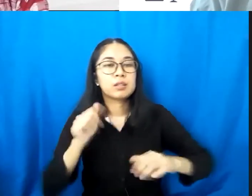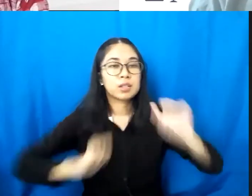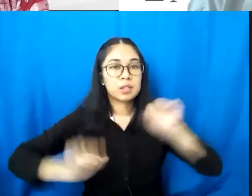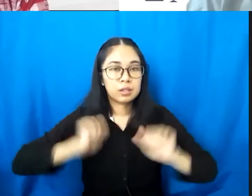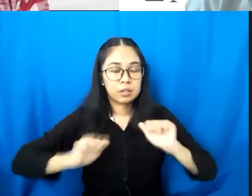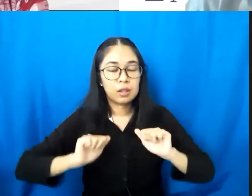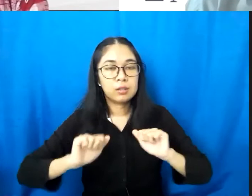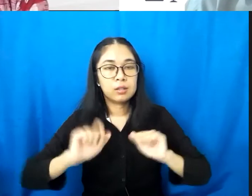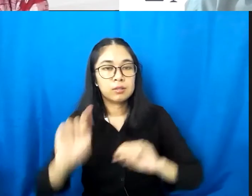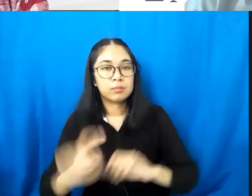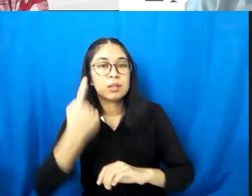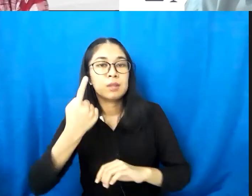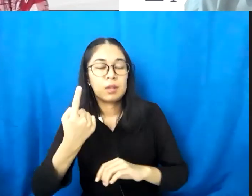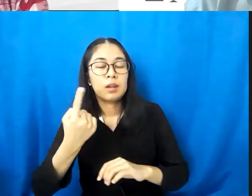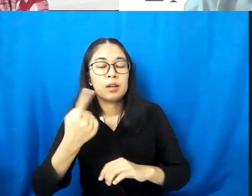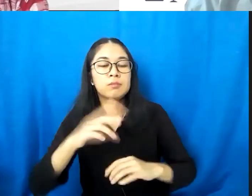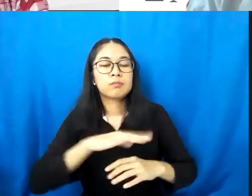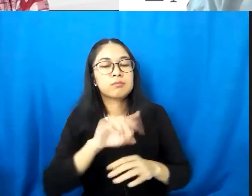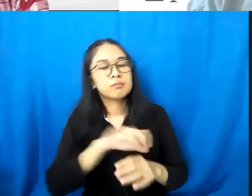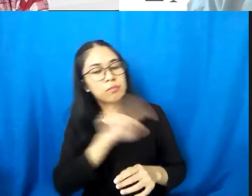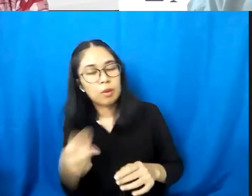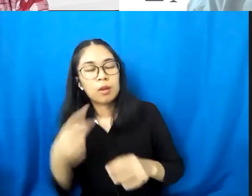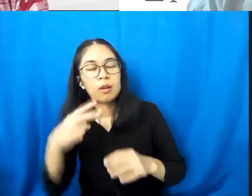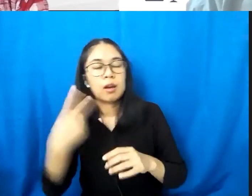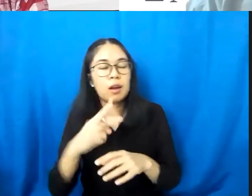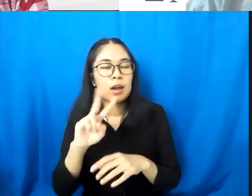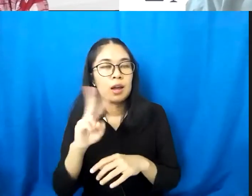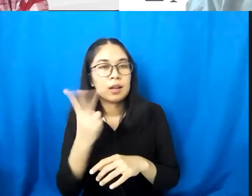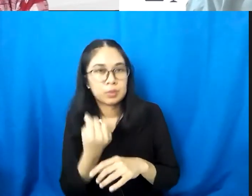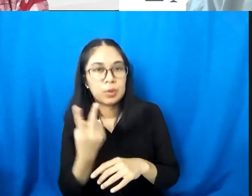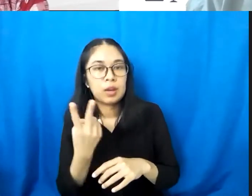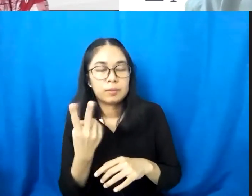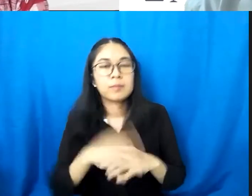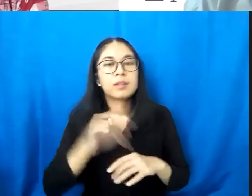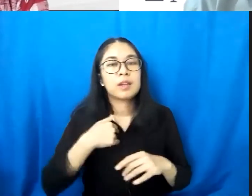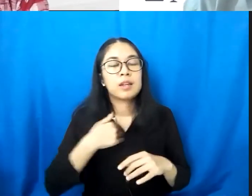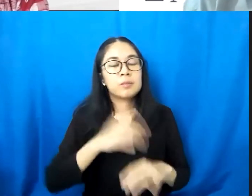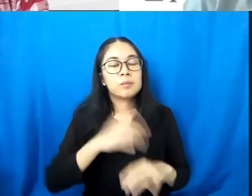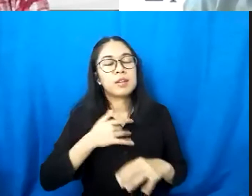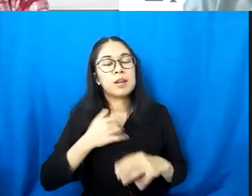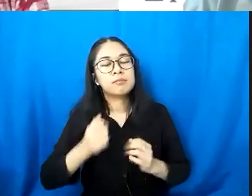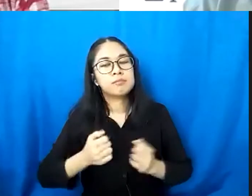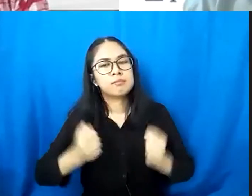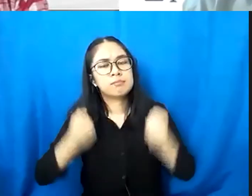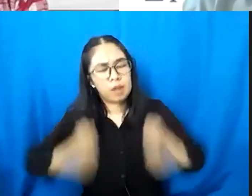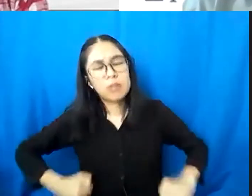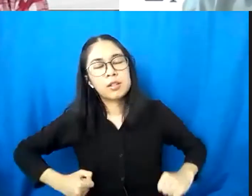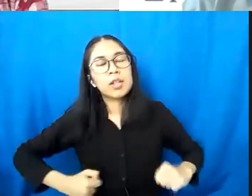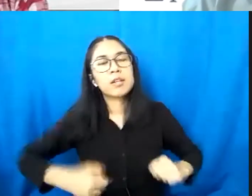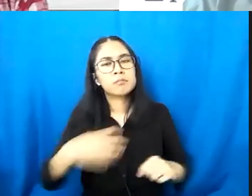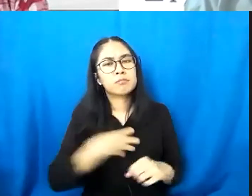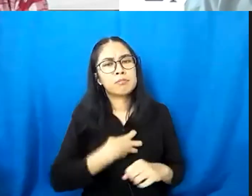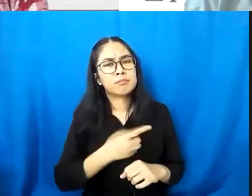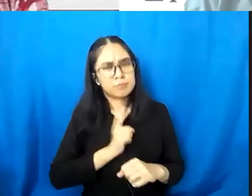pertama dan besoknya di hari kedua, saya merasa lebih berani, percaya diri, dan tidak